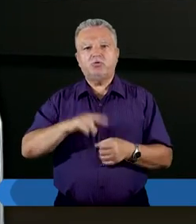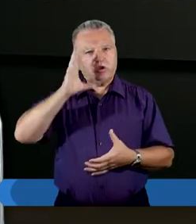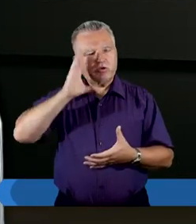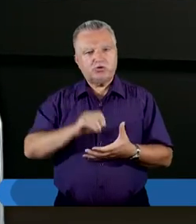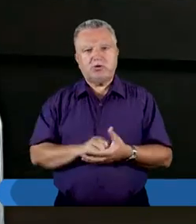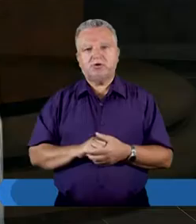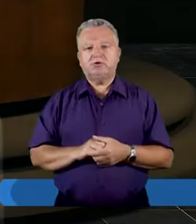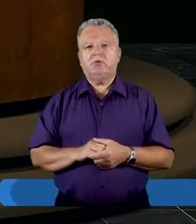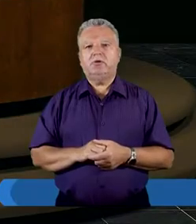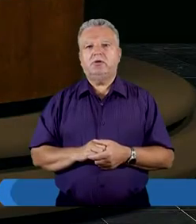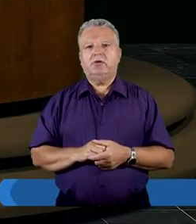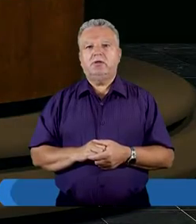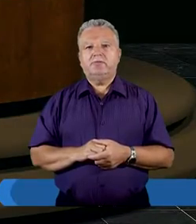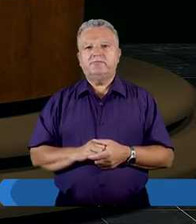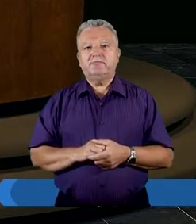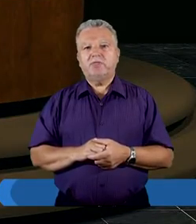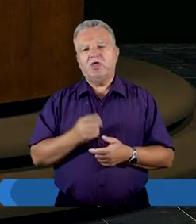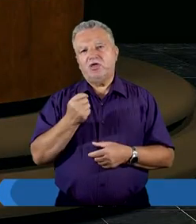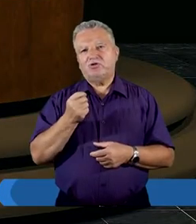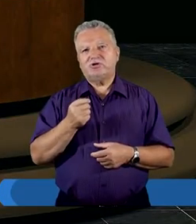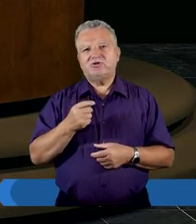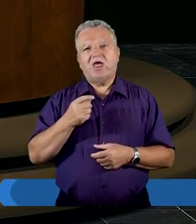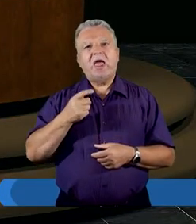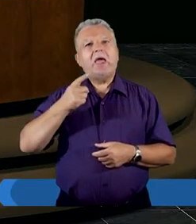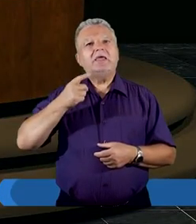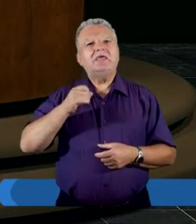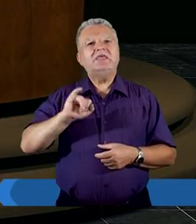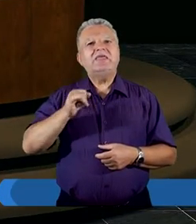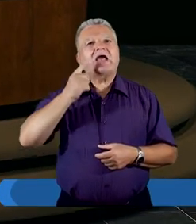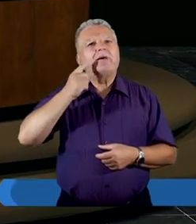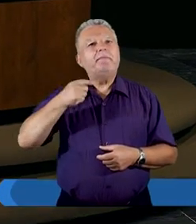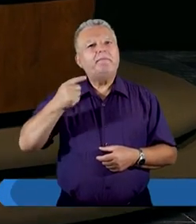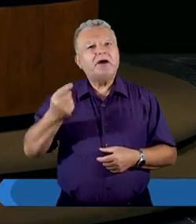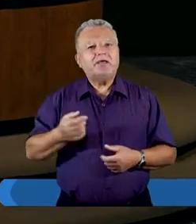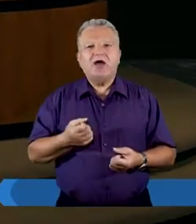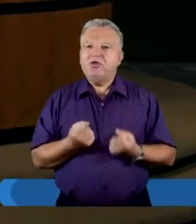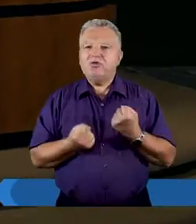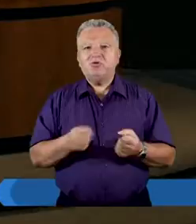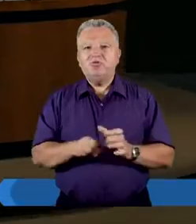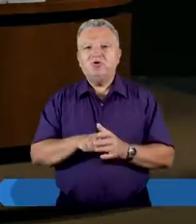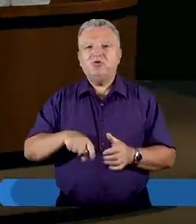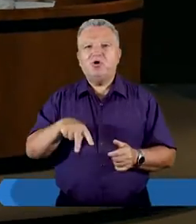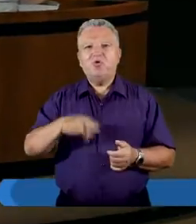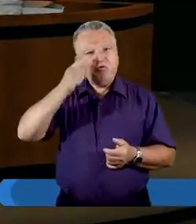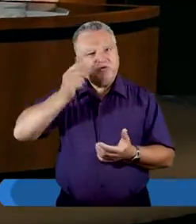doświadczył? Trochę tak bajkowo, aż tak trudno do uwierzenia.